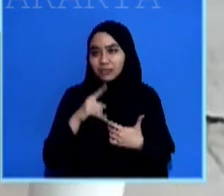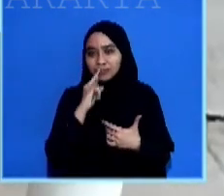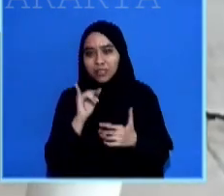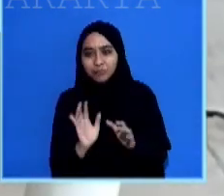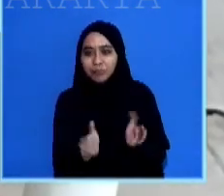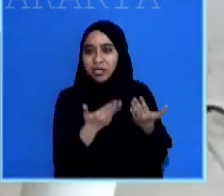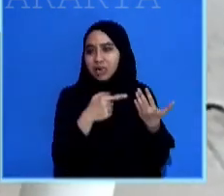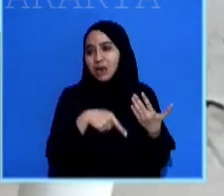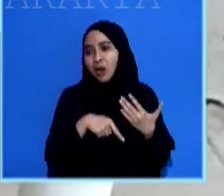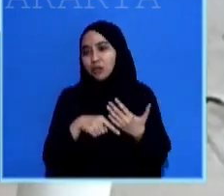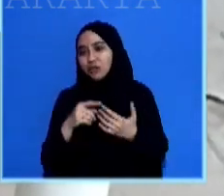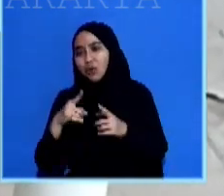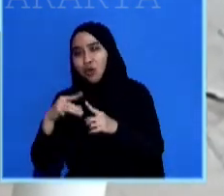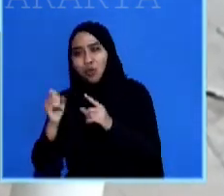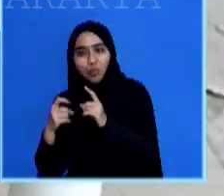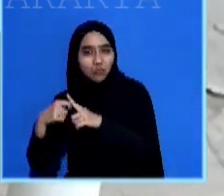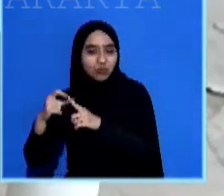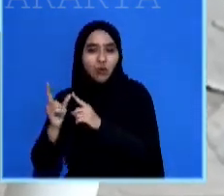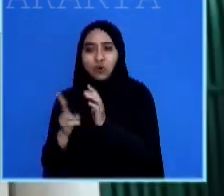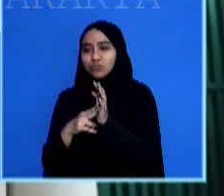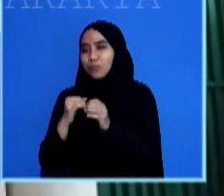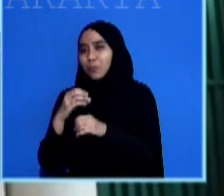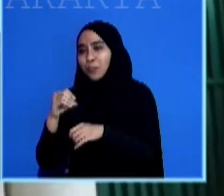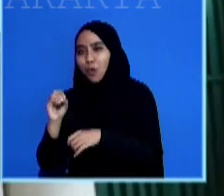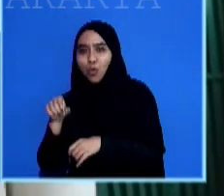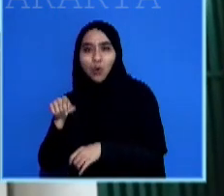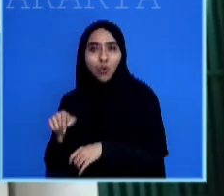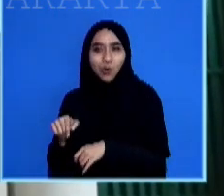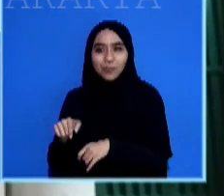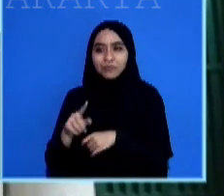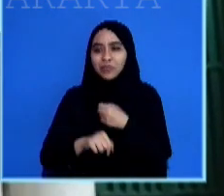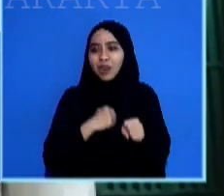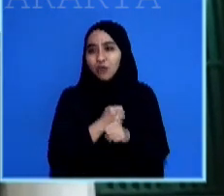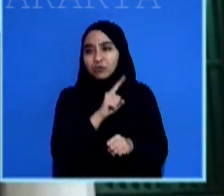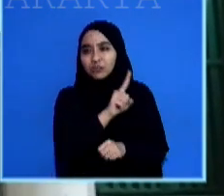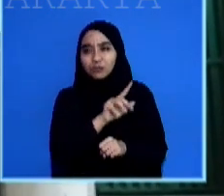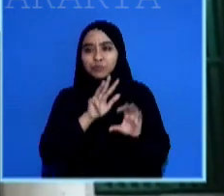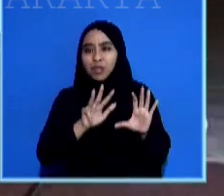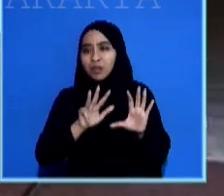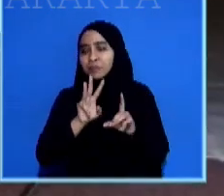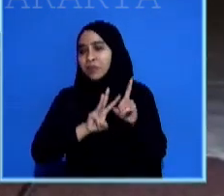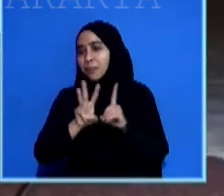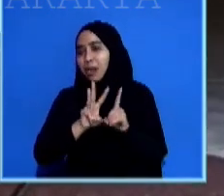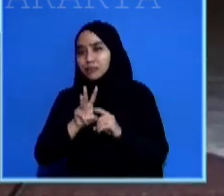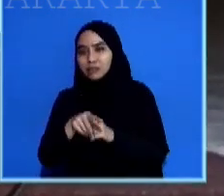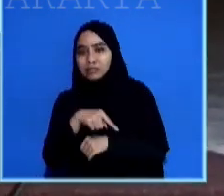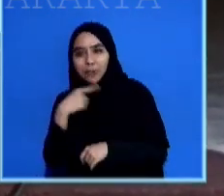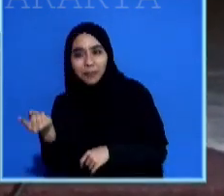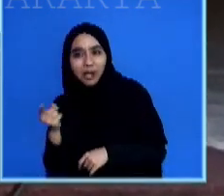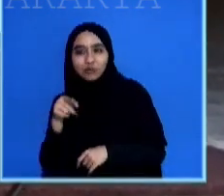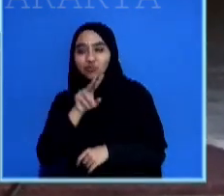Kusumo atau Pangeran Adipati Paku Alam pertama antara tahun 1813 hingga